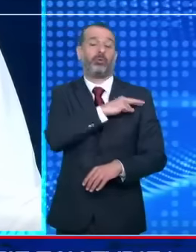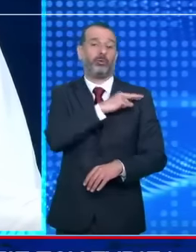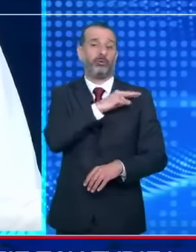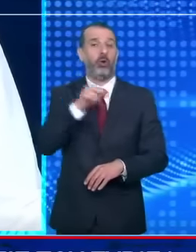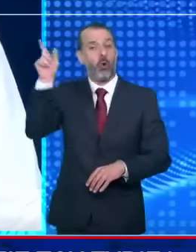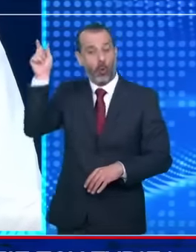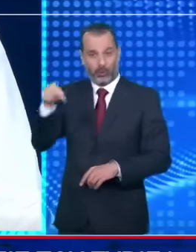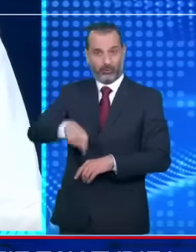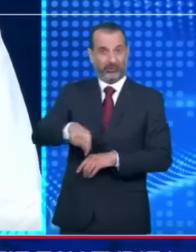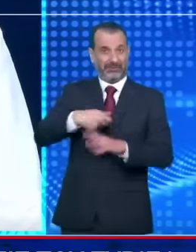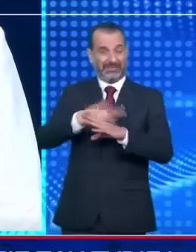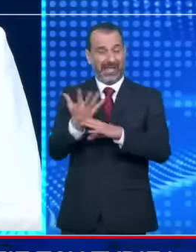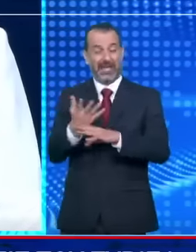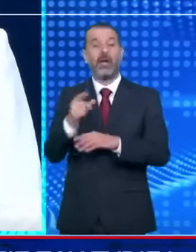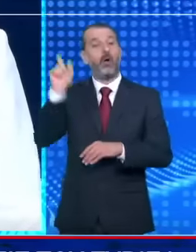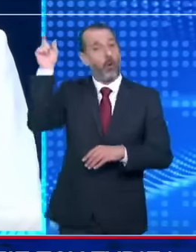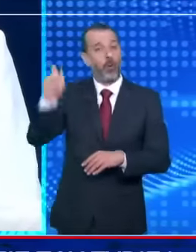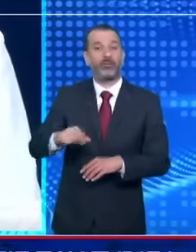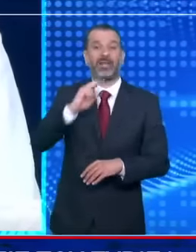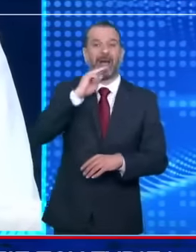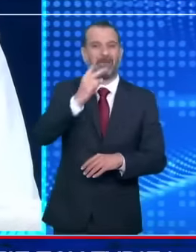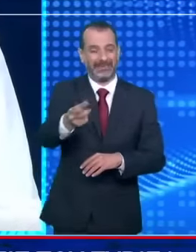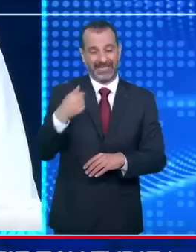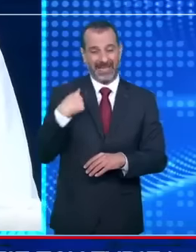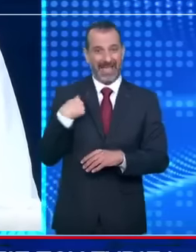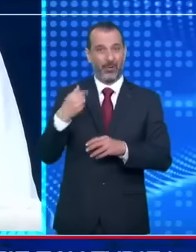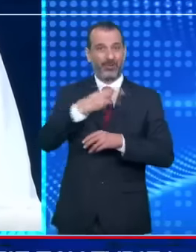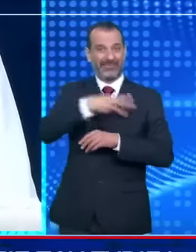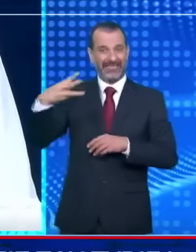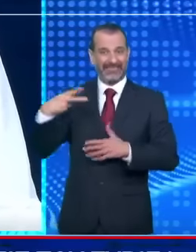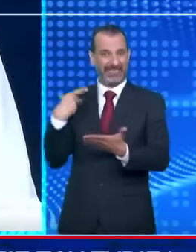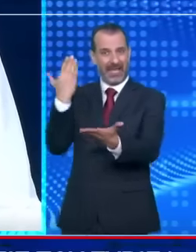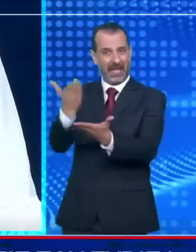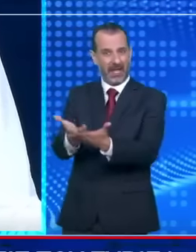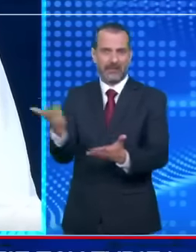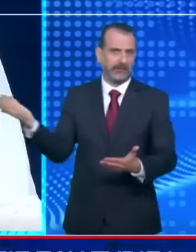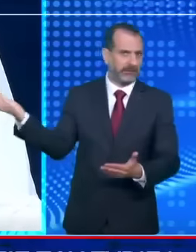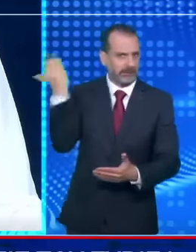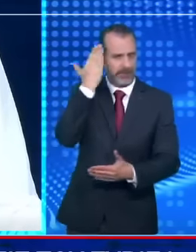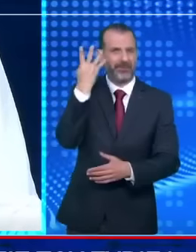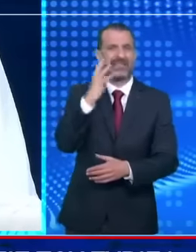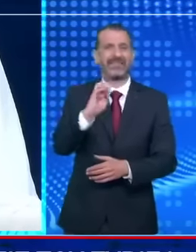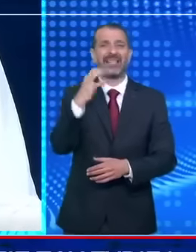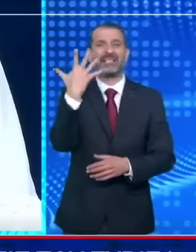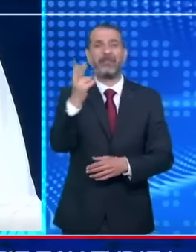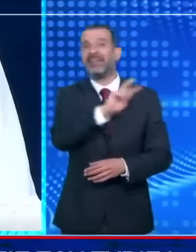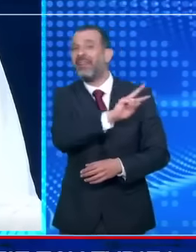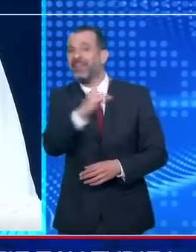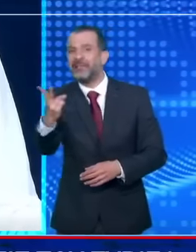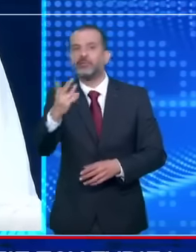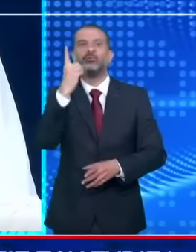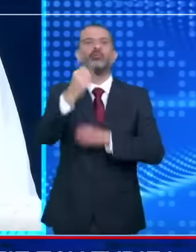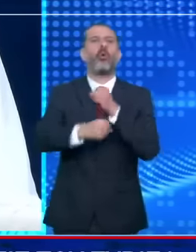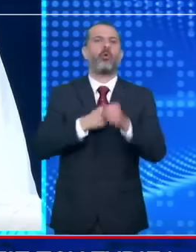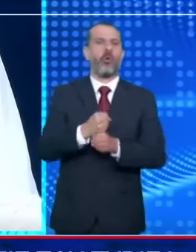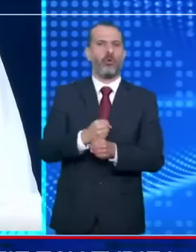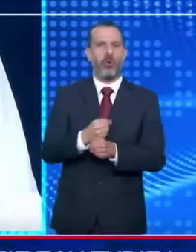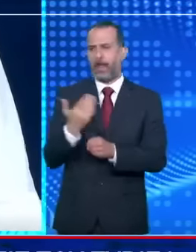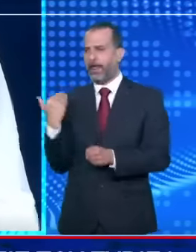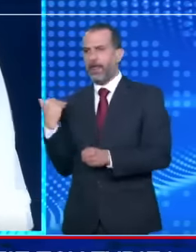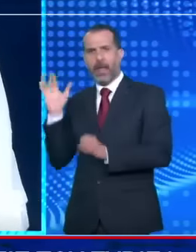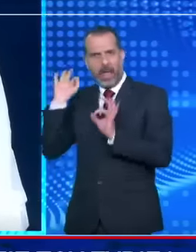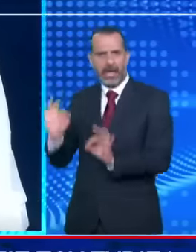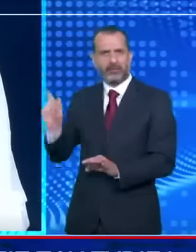ήρθε και είπε ότι οι προτάσεις νόμου που έχει καταθέσει ο ΣΥΡΙΖΑ κοστίζουν 45 δις το χρόνο. Αυτό δεν είπε εδώ πριν από λίγες